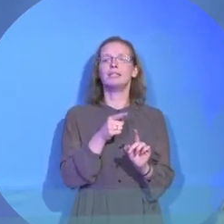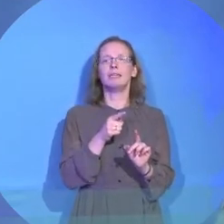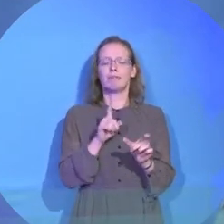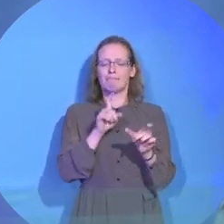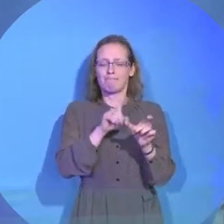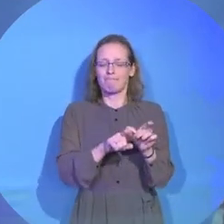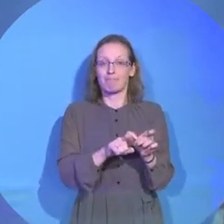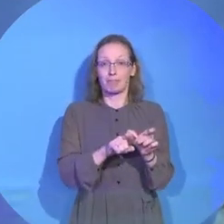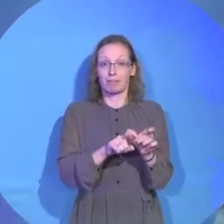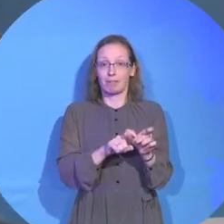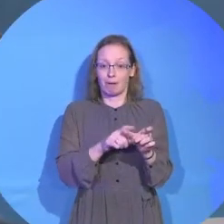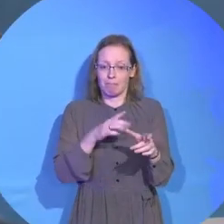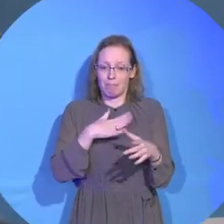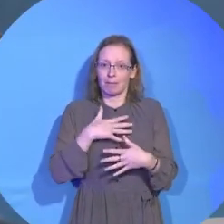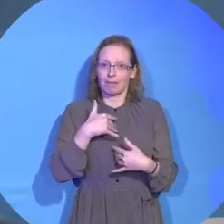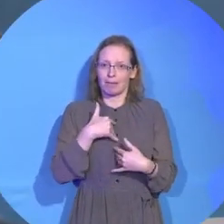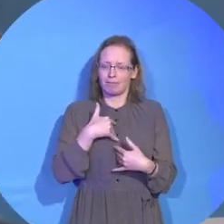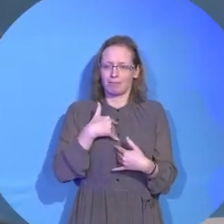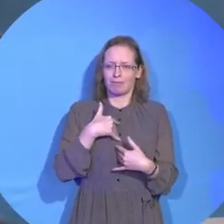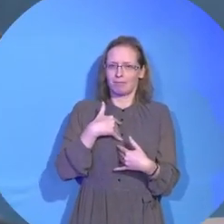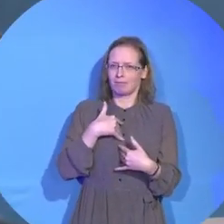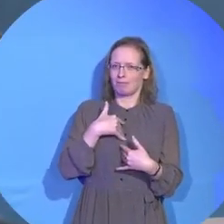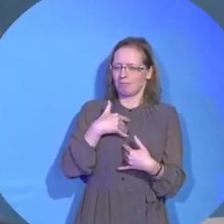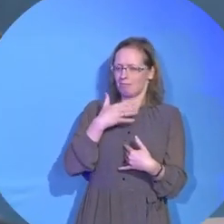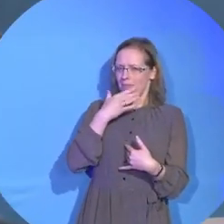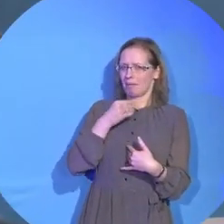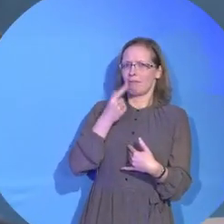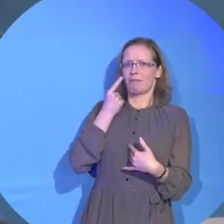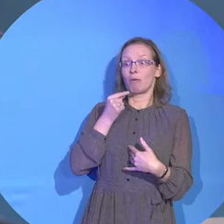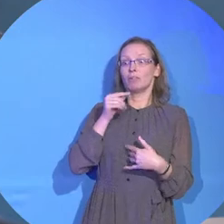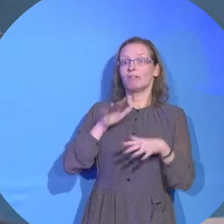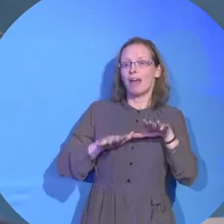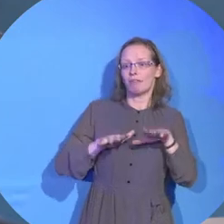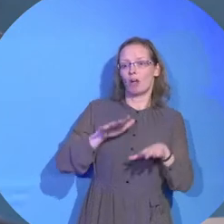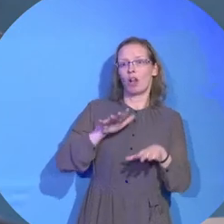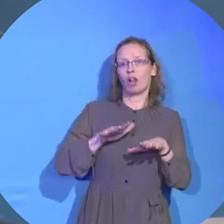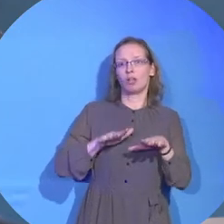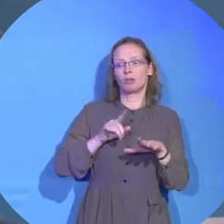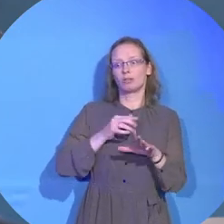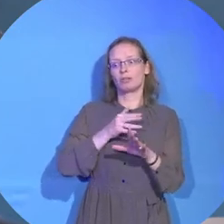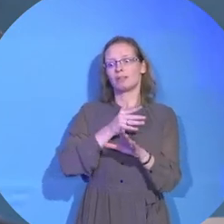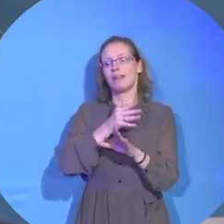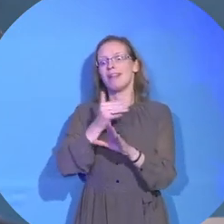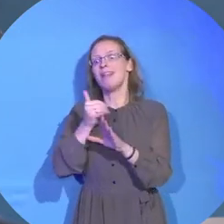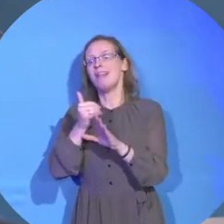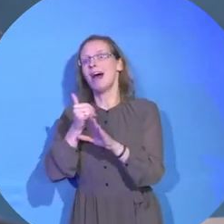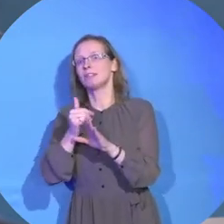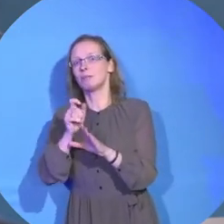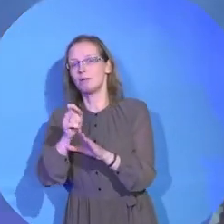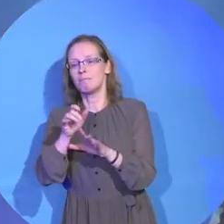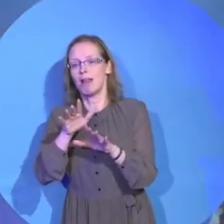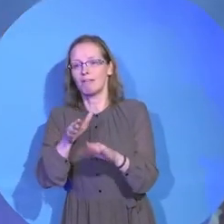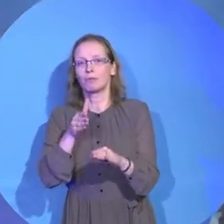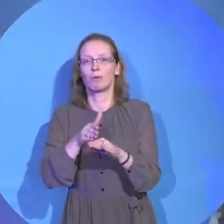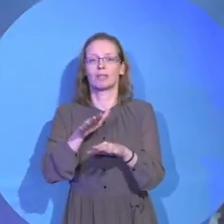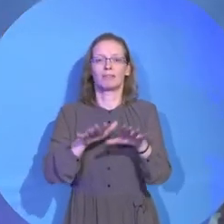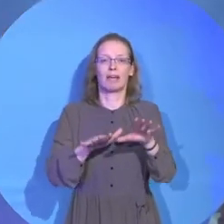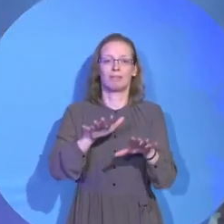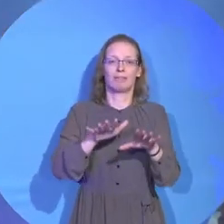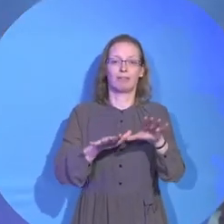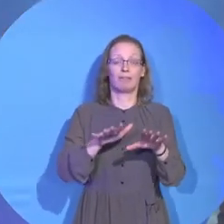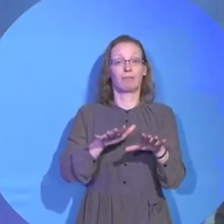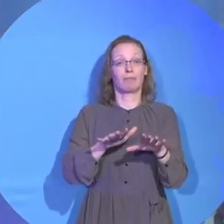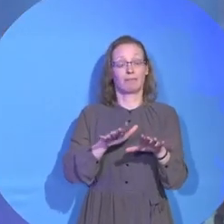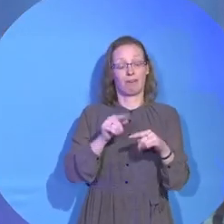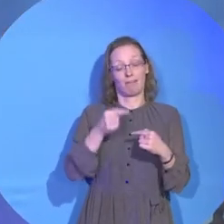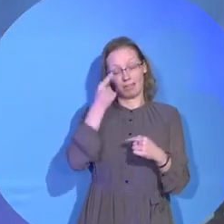dus twijfelen tot het allerlaatste moment en dat willen stoppen. En we weten ook vanuit andere gegevens dat er